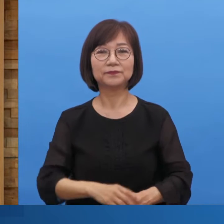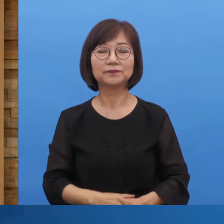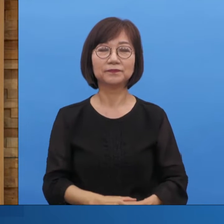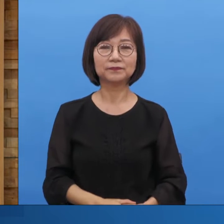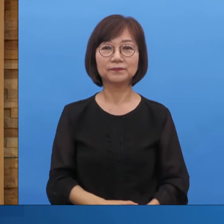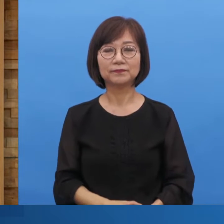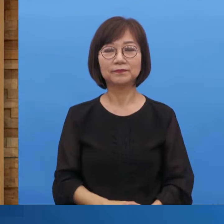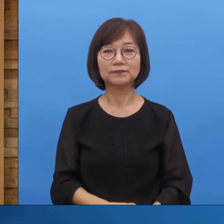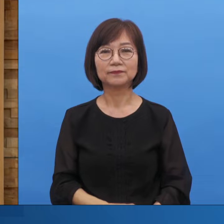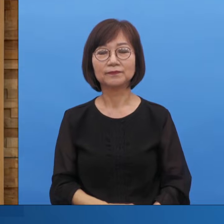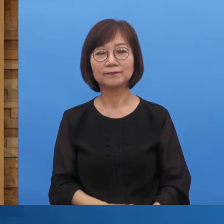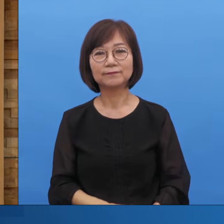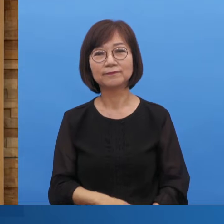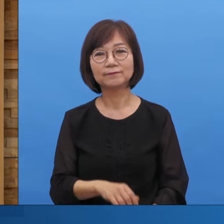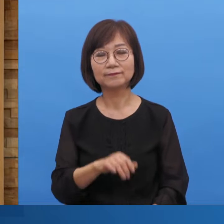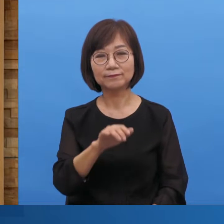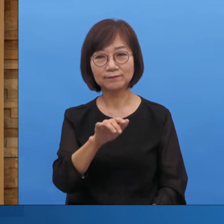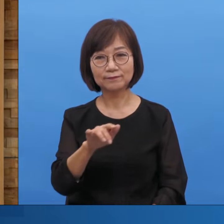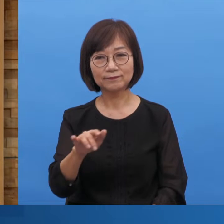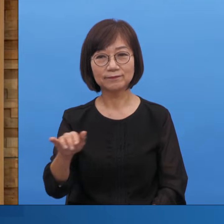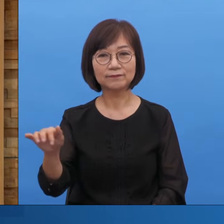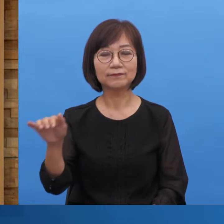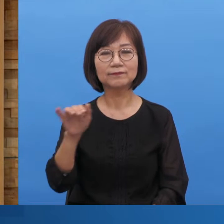number 285.